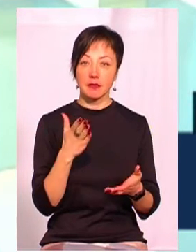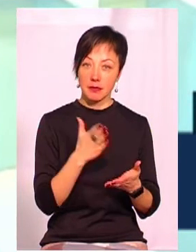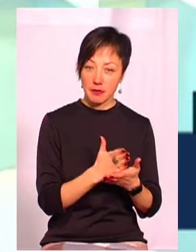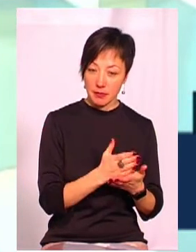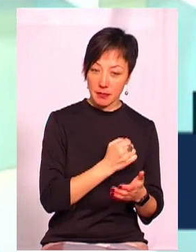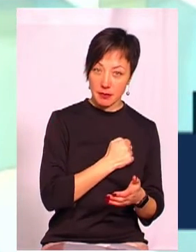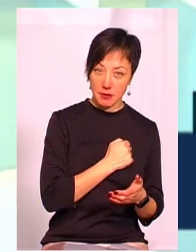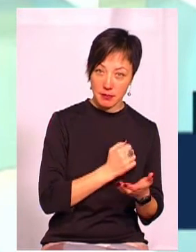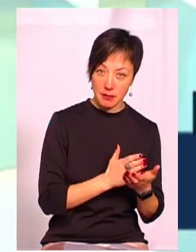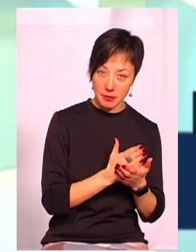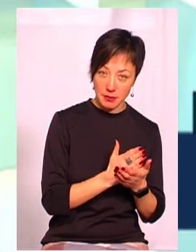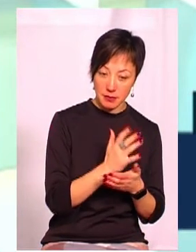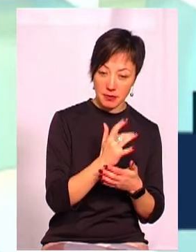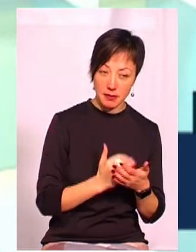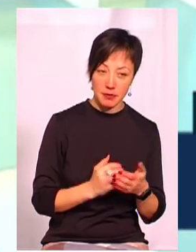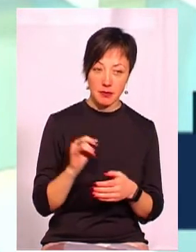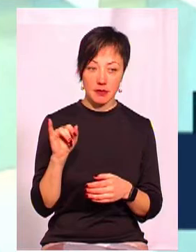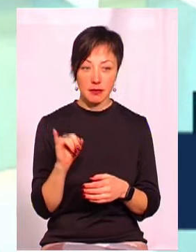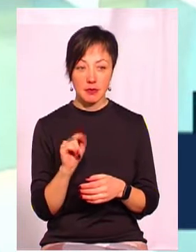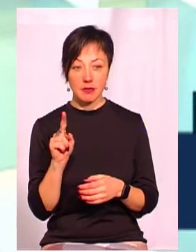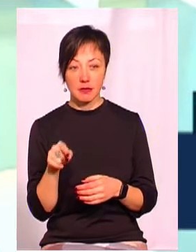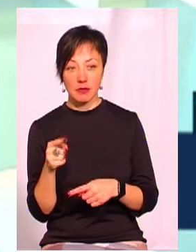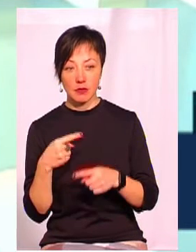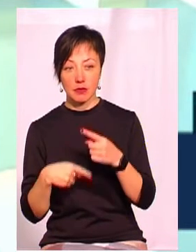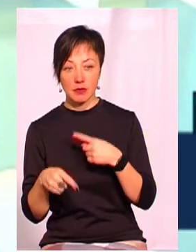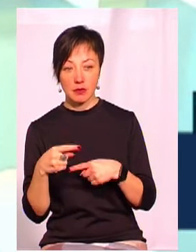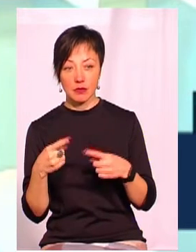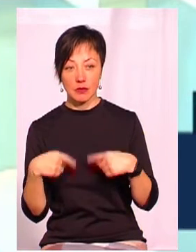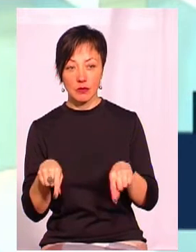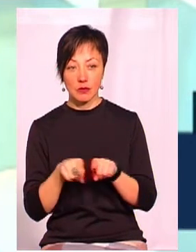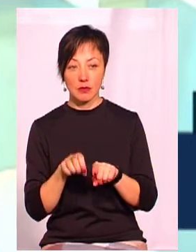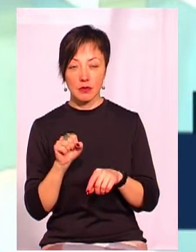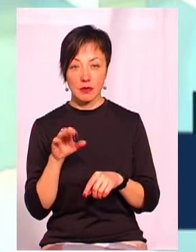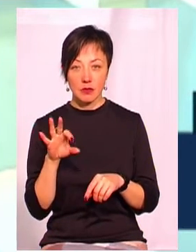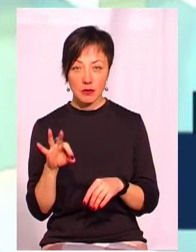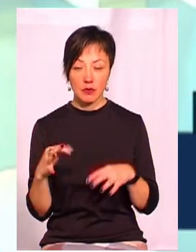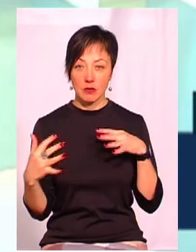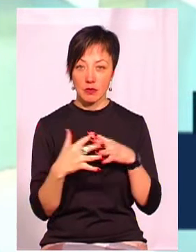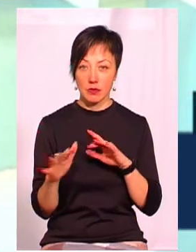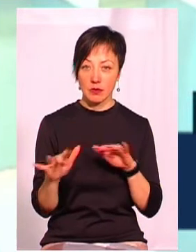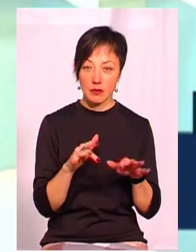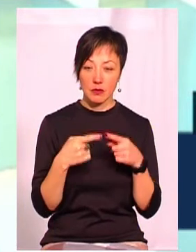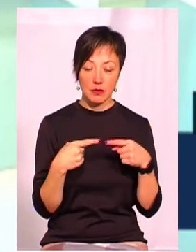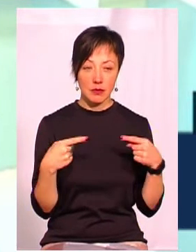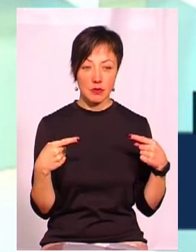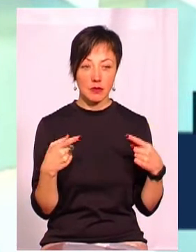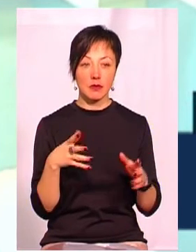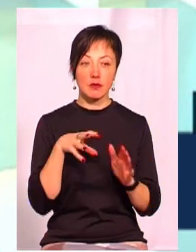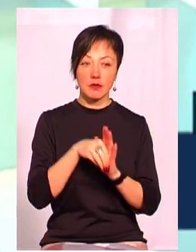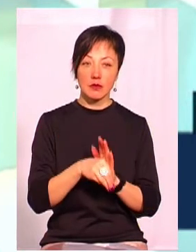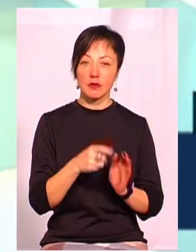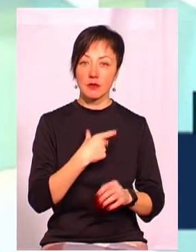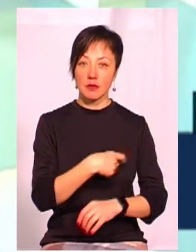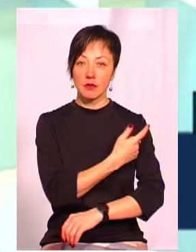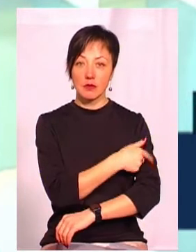наявних військовослужбовців і тих, що повернулися з зони АТО, бойових дій тощо, який включає в